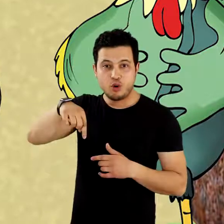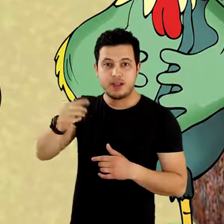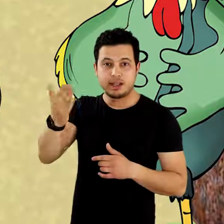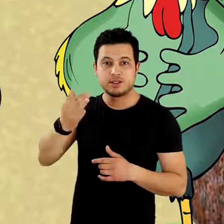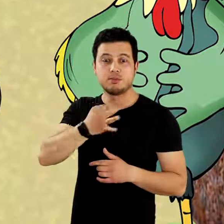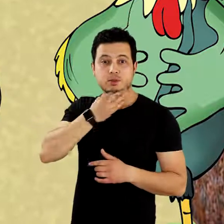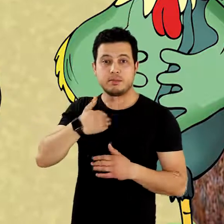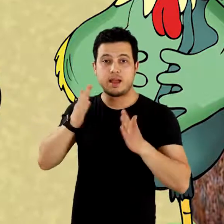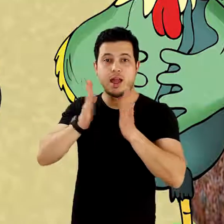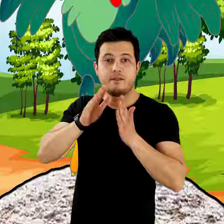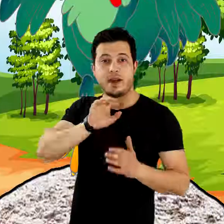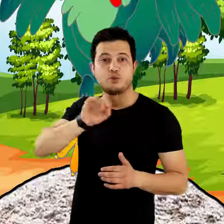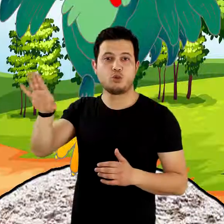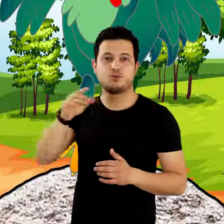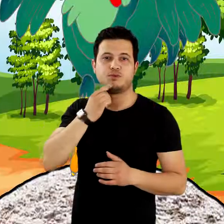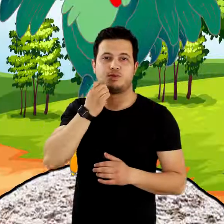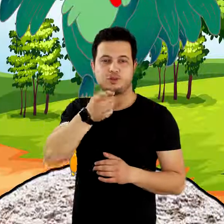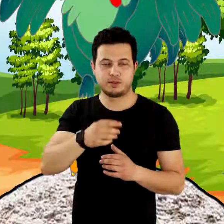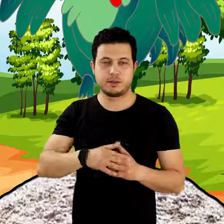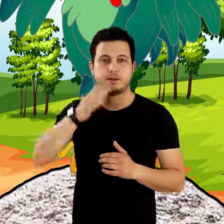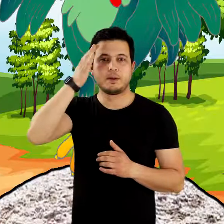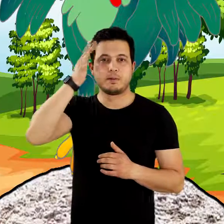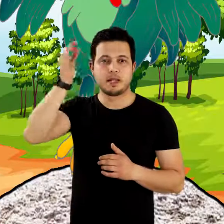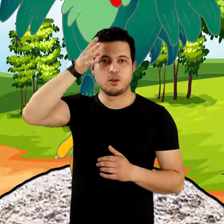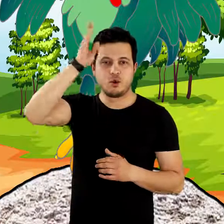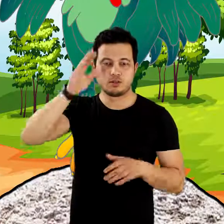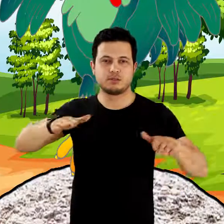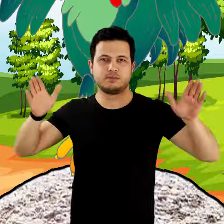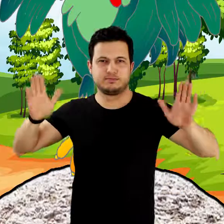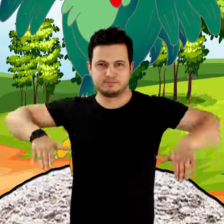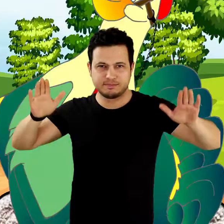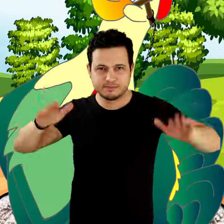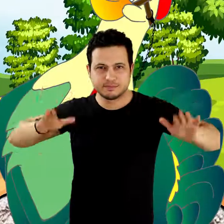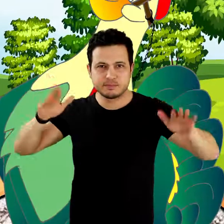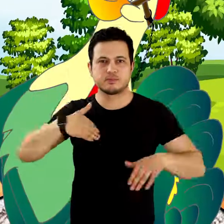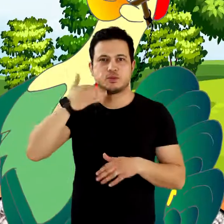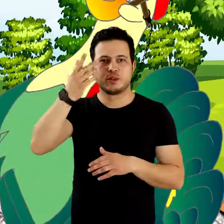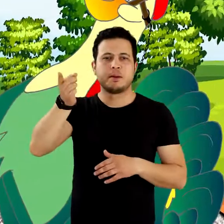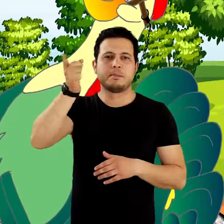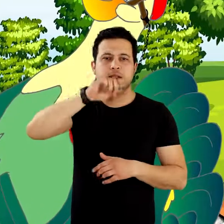eve götür bizi. Bilge Horoz iki kez kanat çırpıp bir kez...